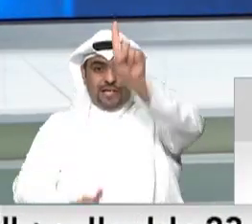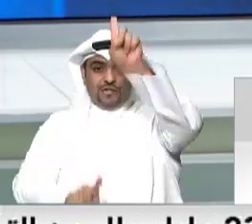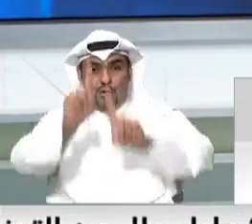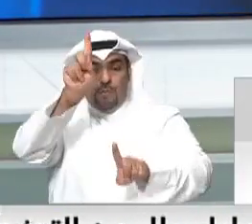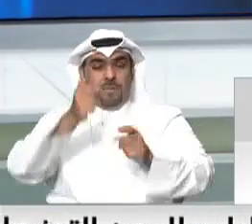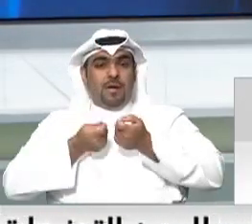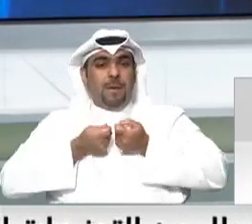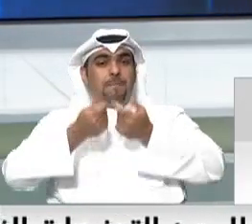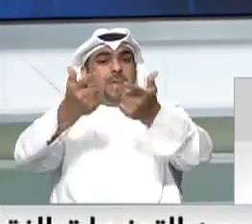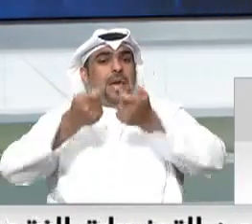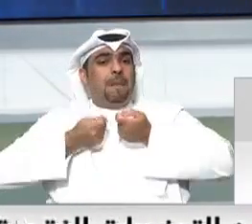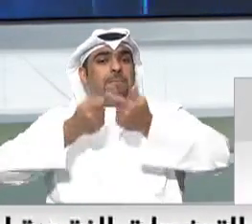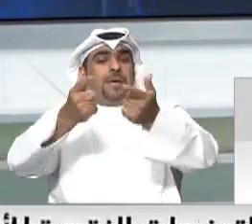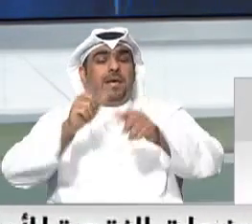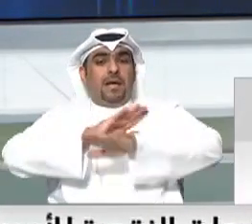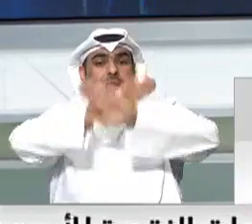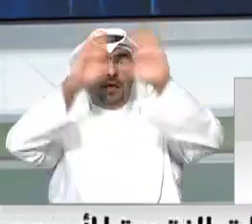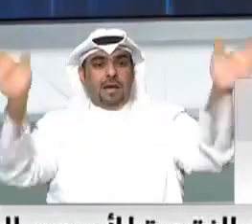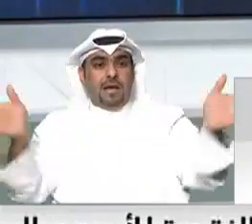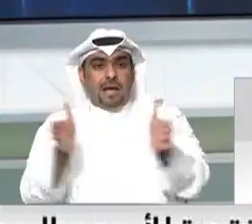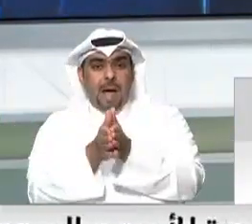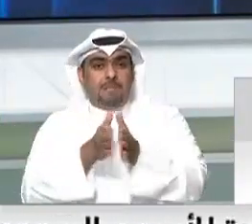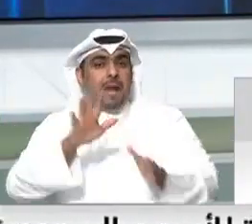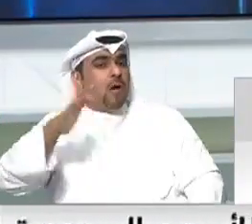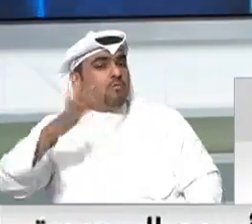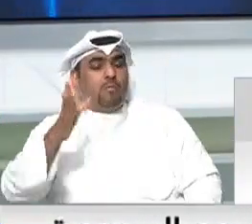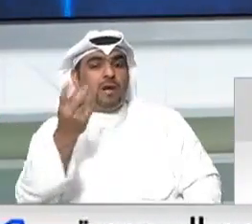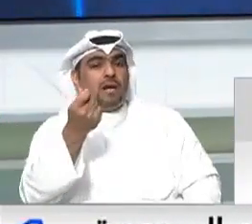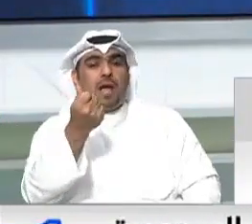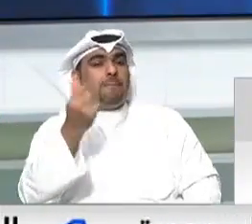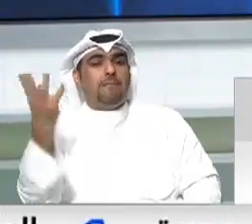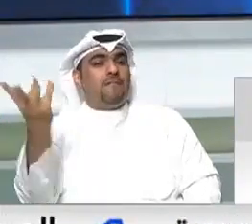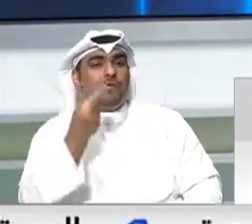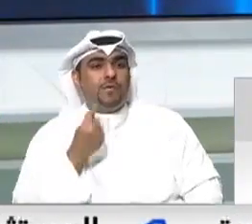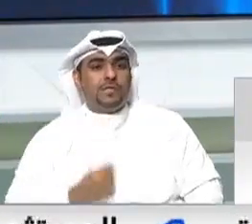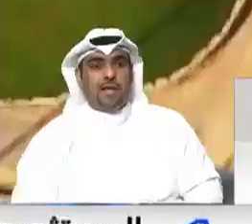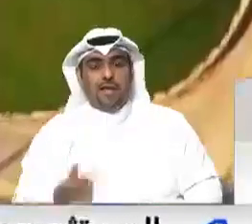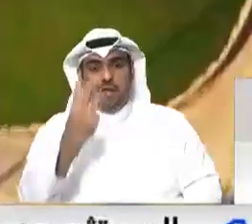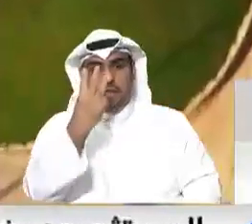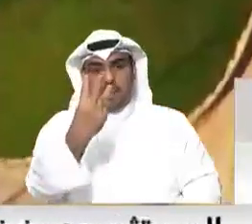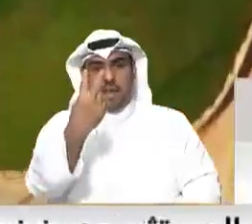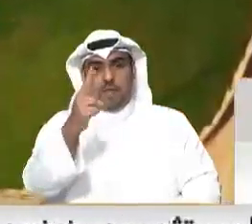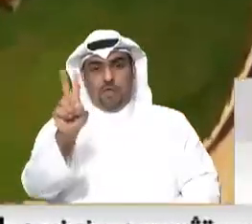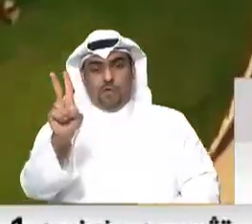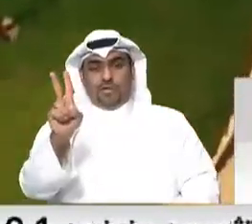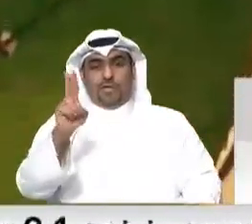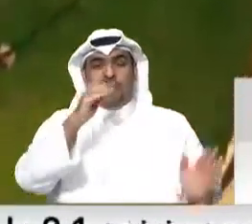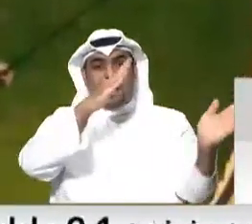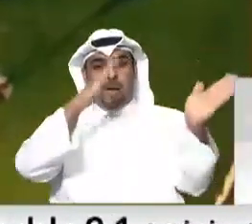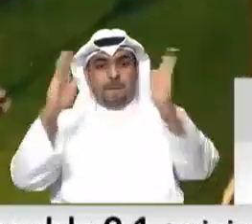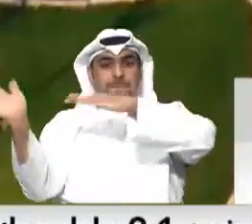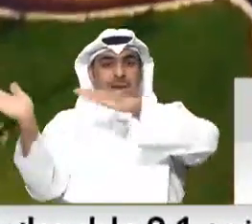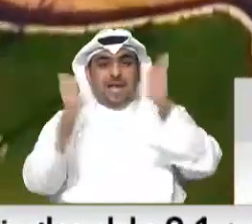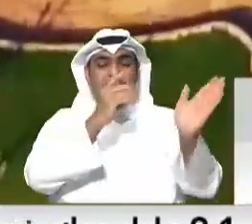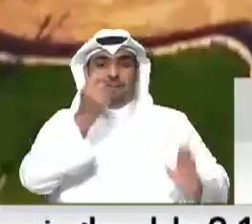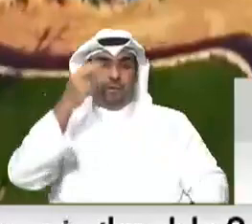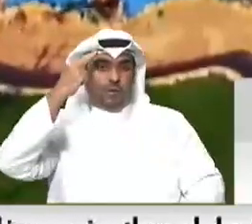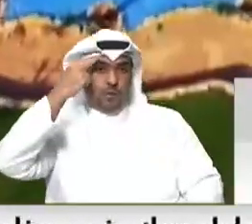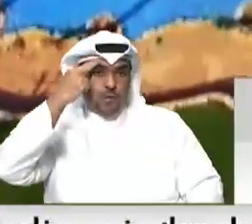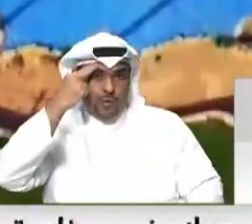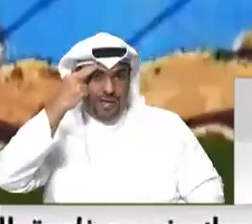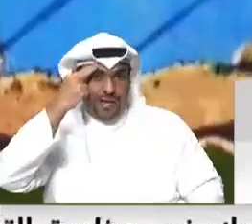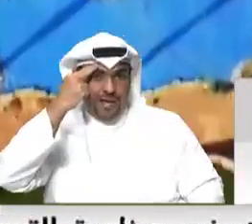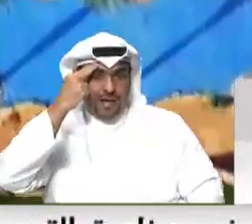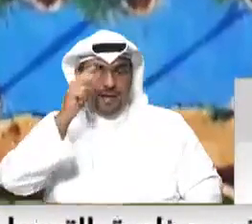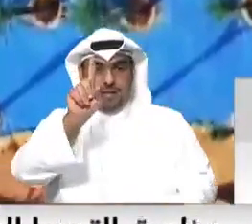في سوق الأسهم السعودية خلال العام الماضي نحو 23 مليار ريال، حيث يمتلك